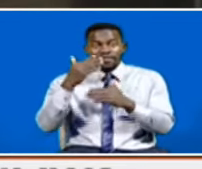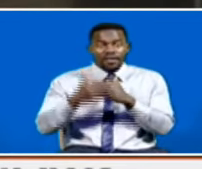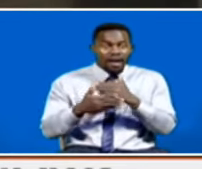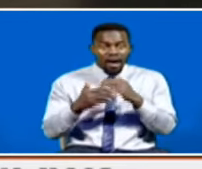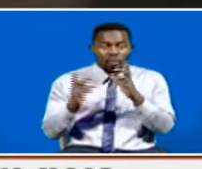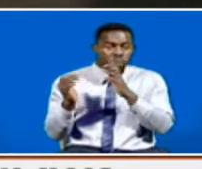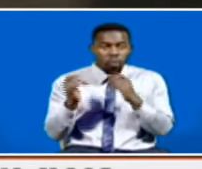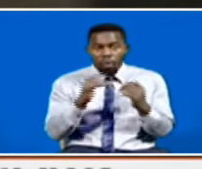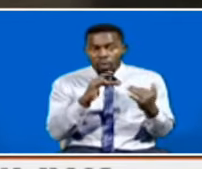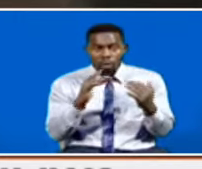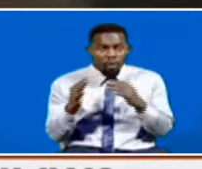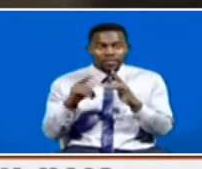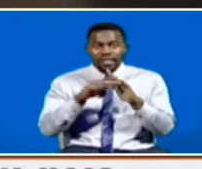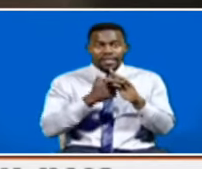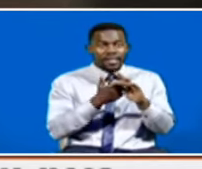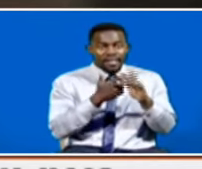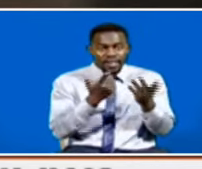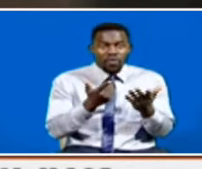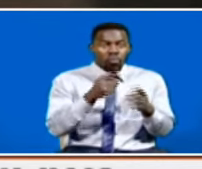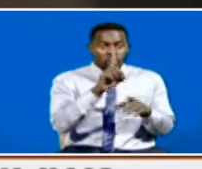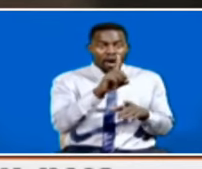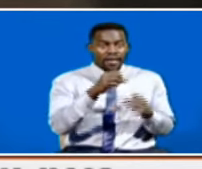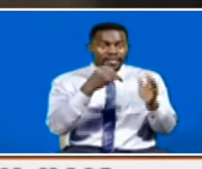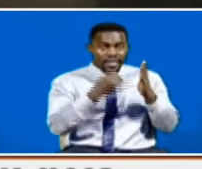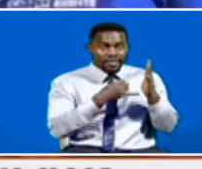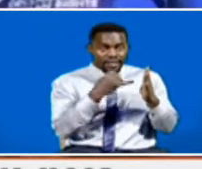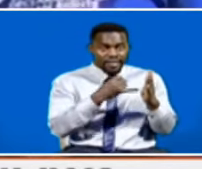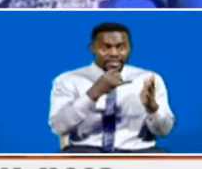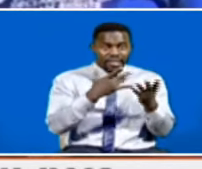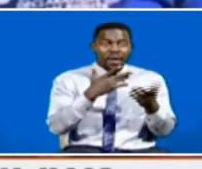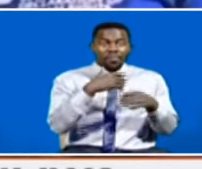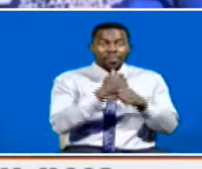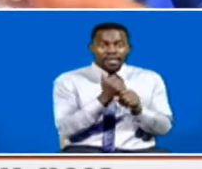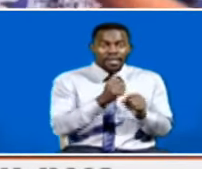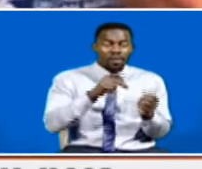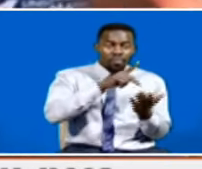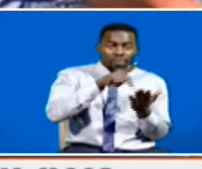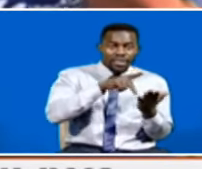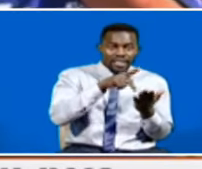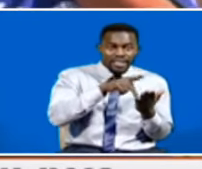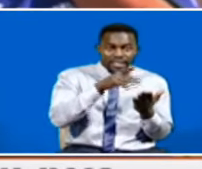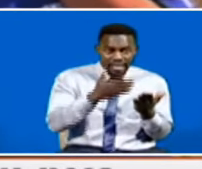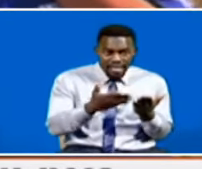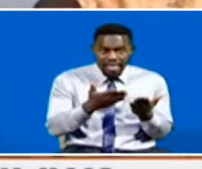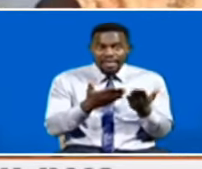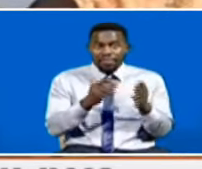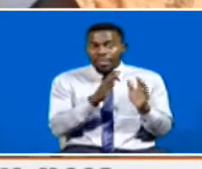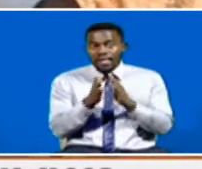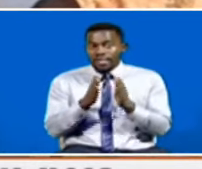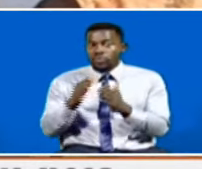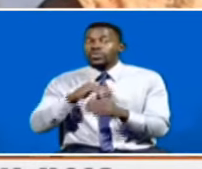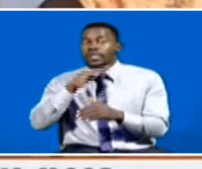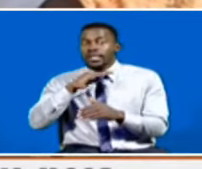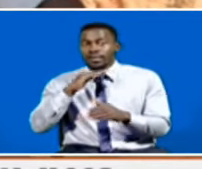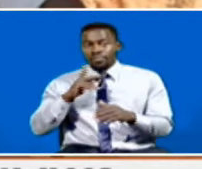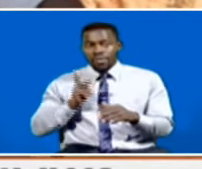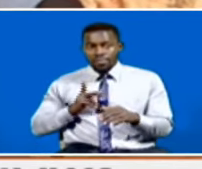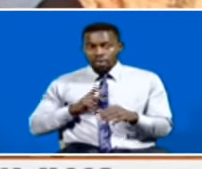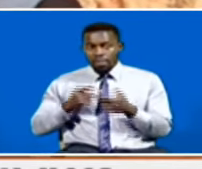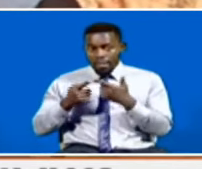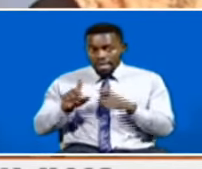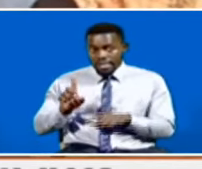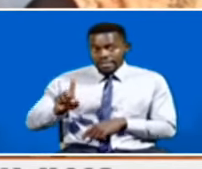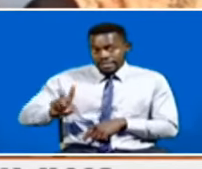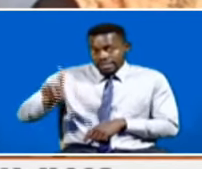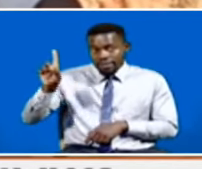kiwanda kilichokuwa kikitoa sumu iliyoripotiwa kuwaua na kuwalemaza baadhi ya wakazi. Alikuwa ameajiriwa kwenye